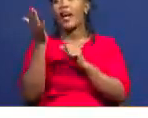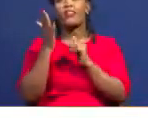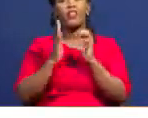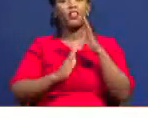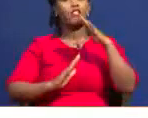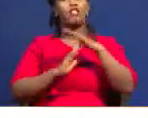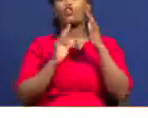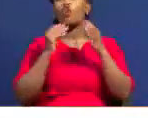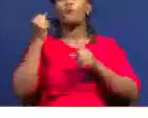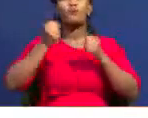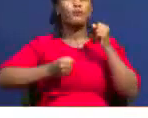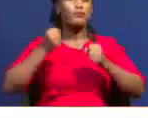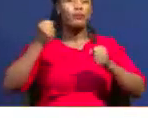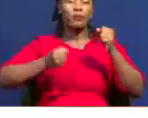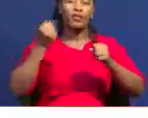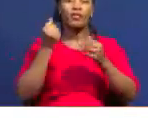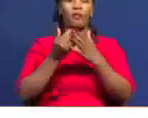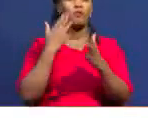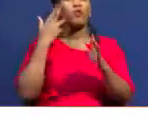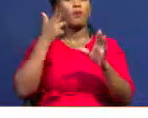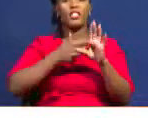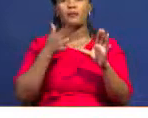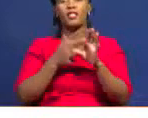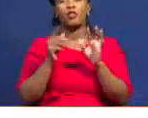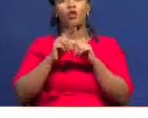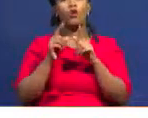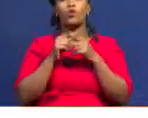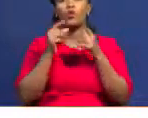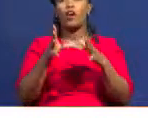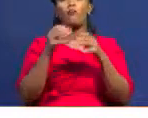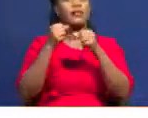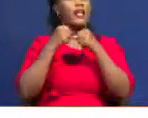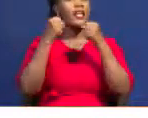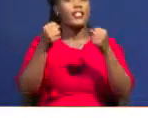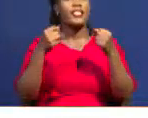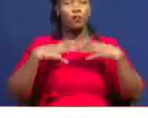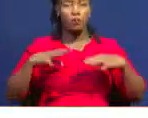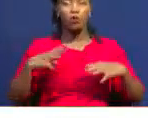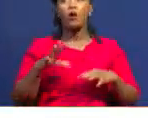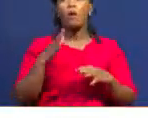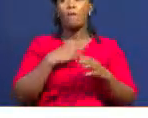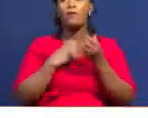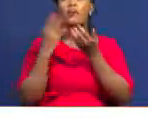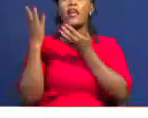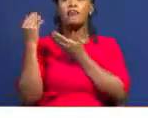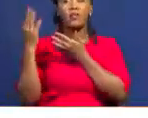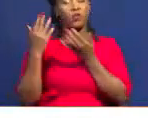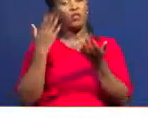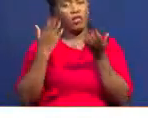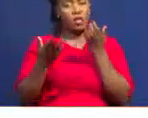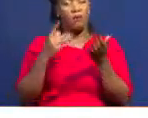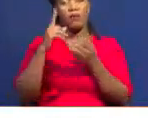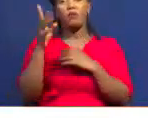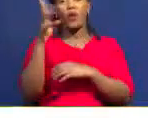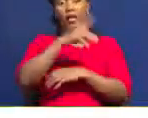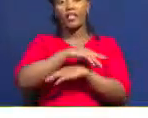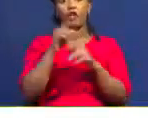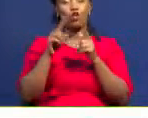walikuwa wakiparticipate kwa imbio na wamekuwa champions saa hizo. Mimi niko na hiyo matumaini ya kwamba siku moja hata mimi nitakuwa